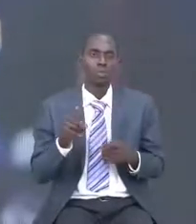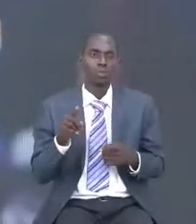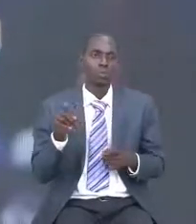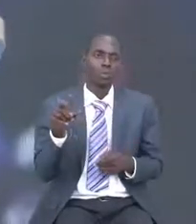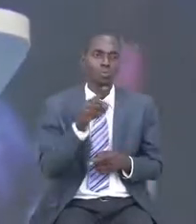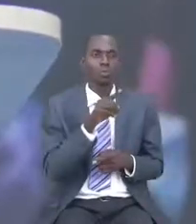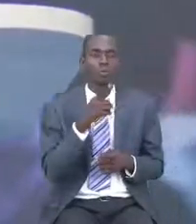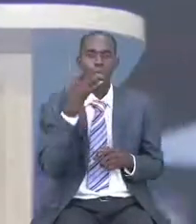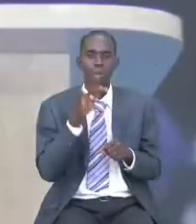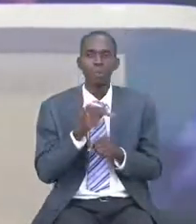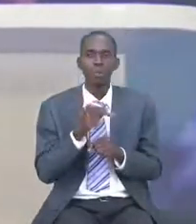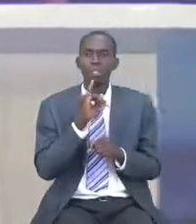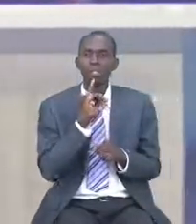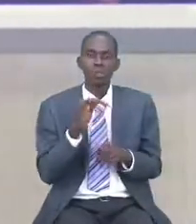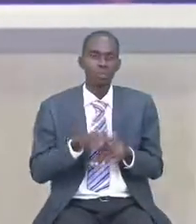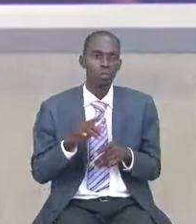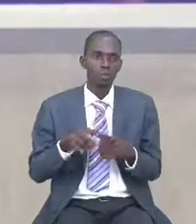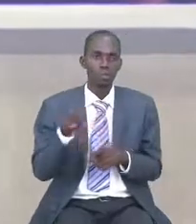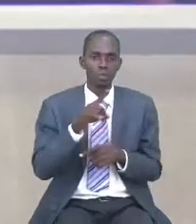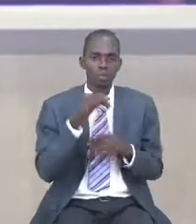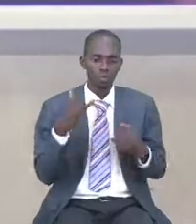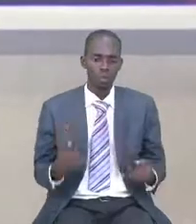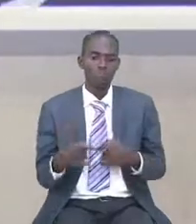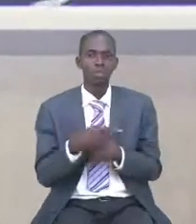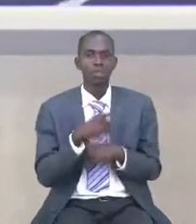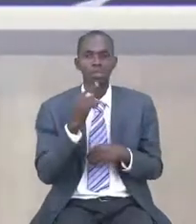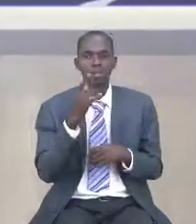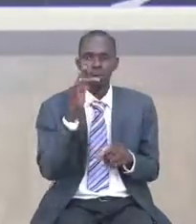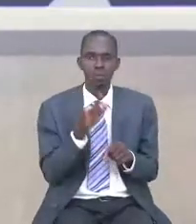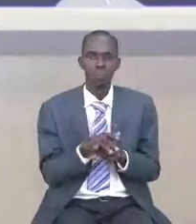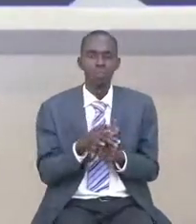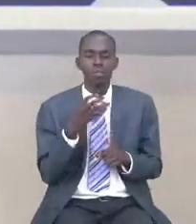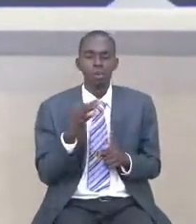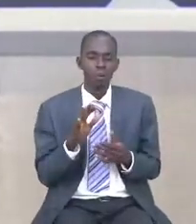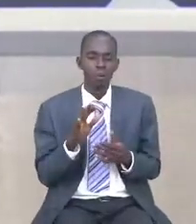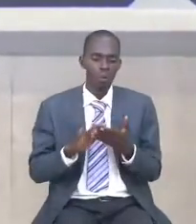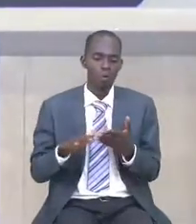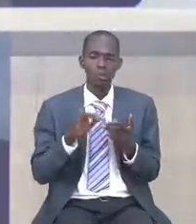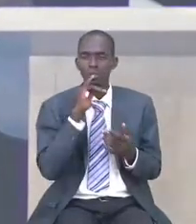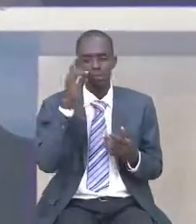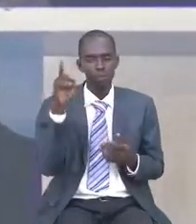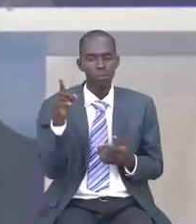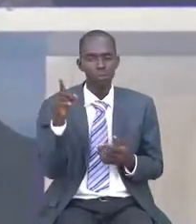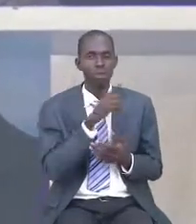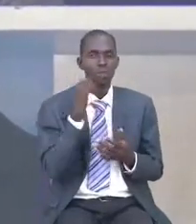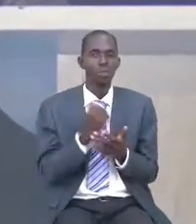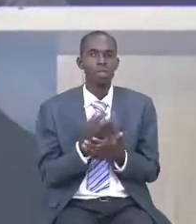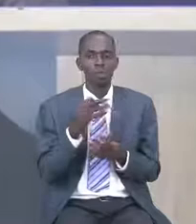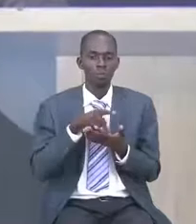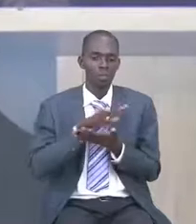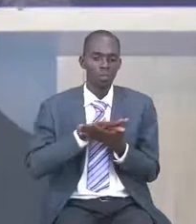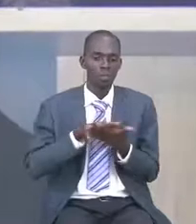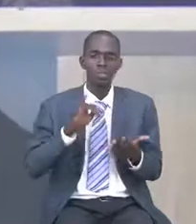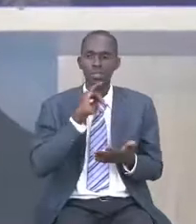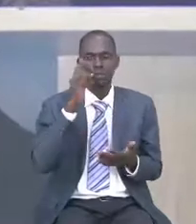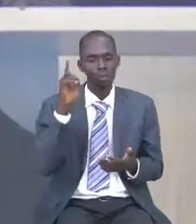verset 39, car la promesse est pour vous. La promesse en ce jour est pour toi. La promesse de pardon